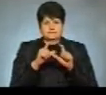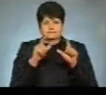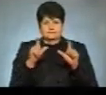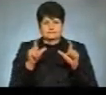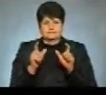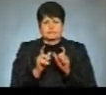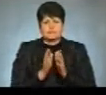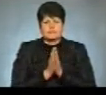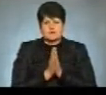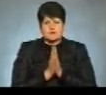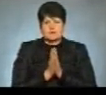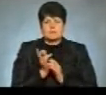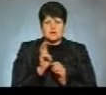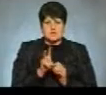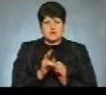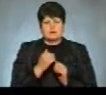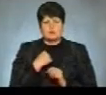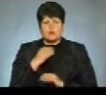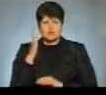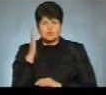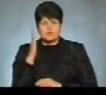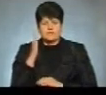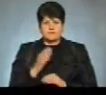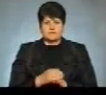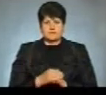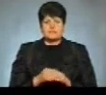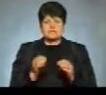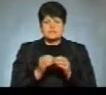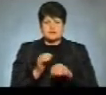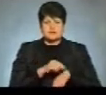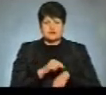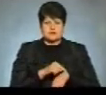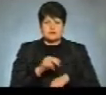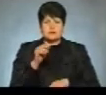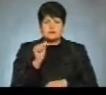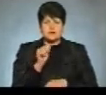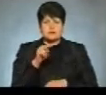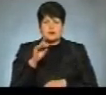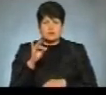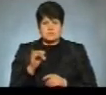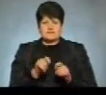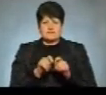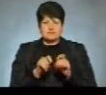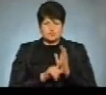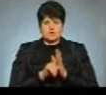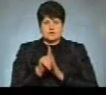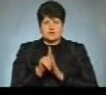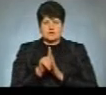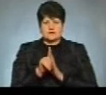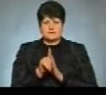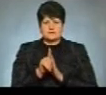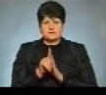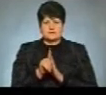депутатів прийти і проголосувати та прапори України. О 10-й спікер Верховної Ради Андрій Парубій відкриває засідання. На трибуну виходить один із